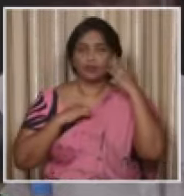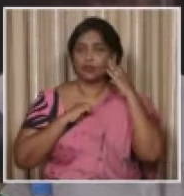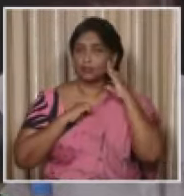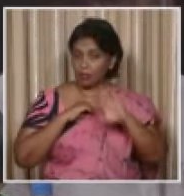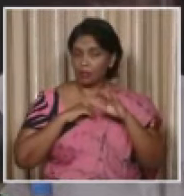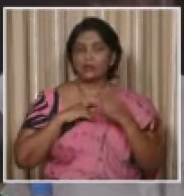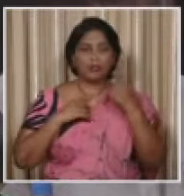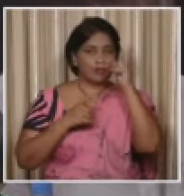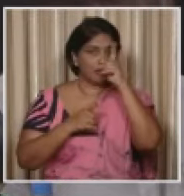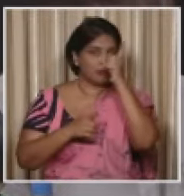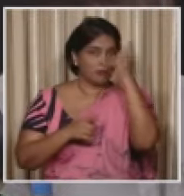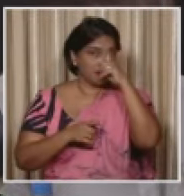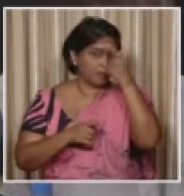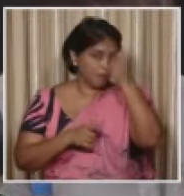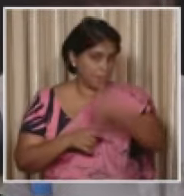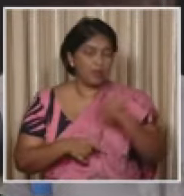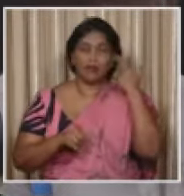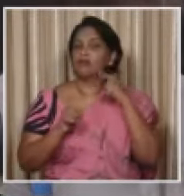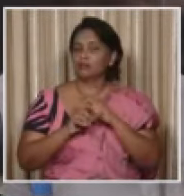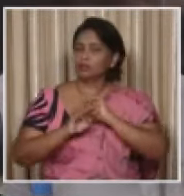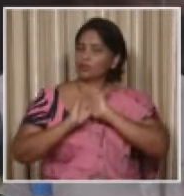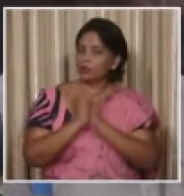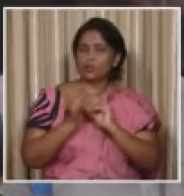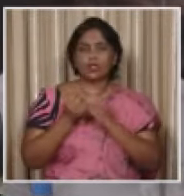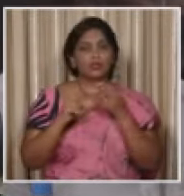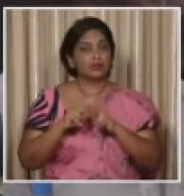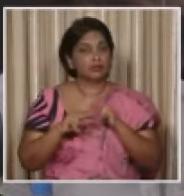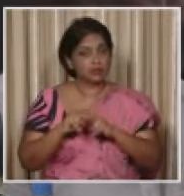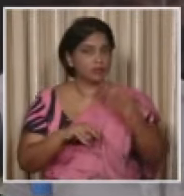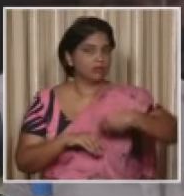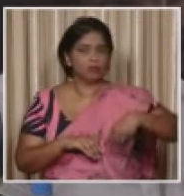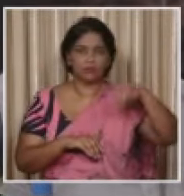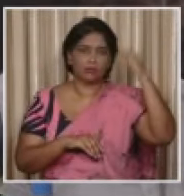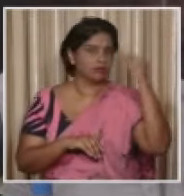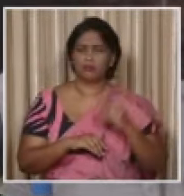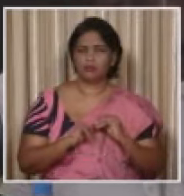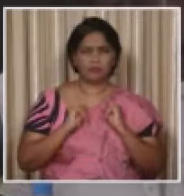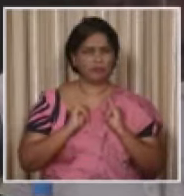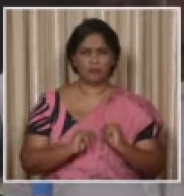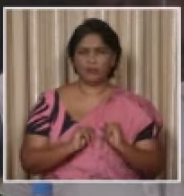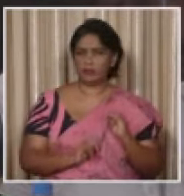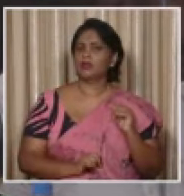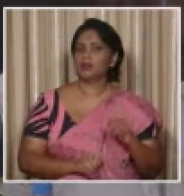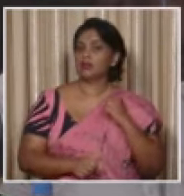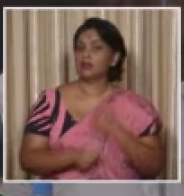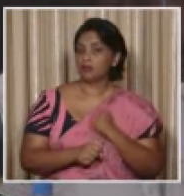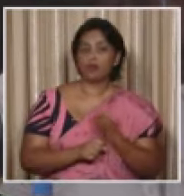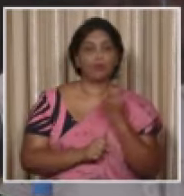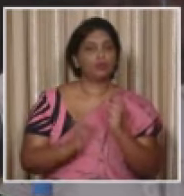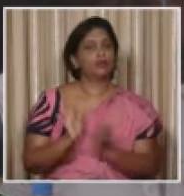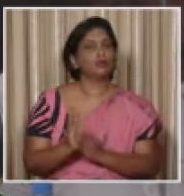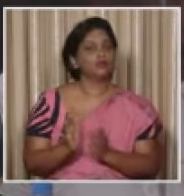ඇති වැටුප් තලයන් සියලුම කාර්ය මණ්ඩලය සඳහා වැඩි කිරීම අසාධාරණ බව රජයේ මුදල්